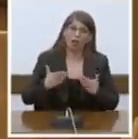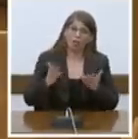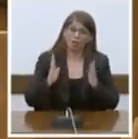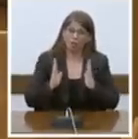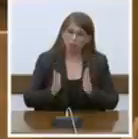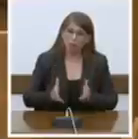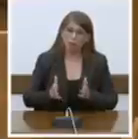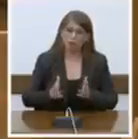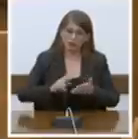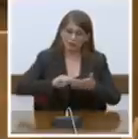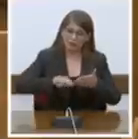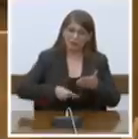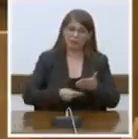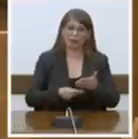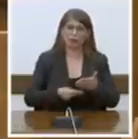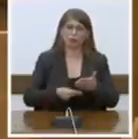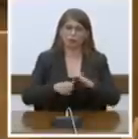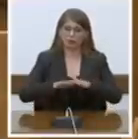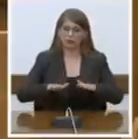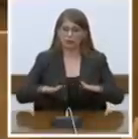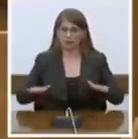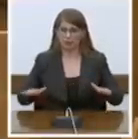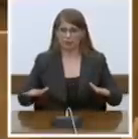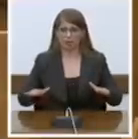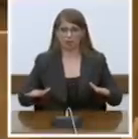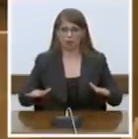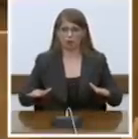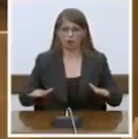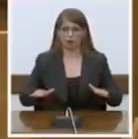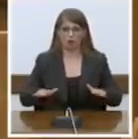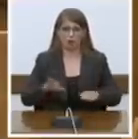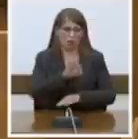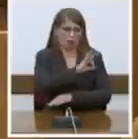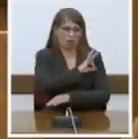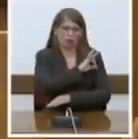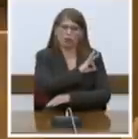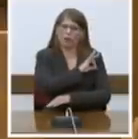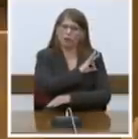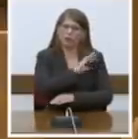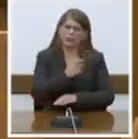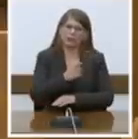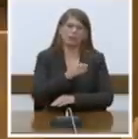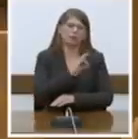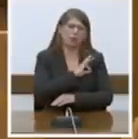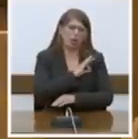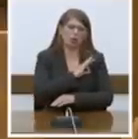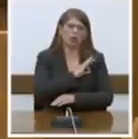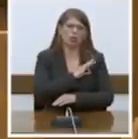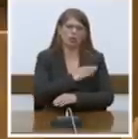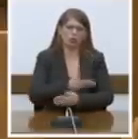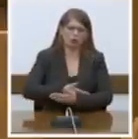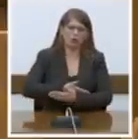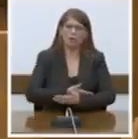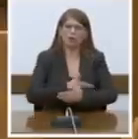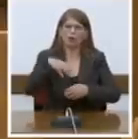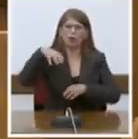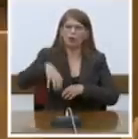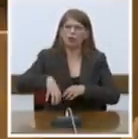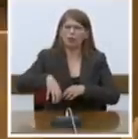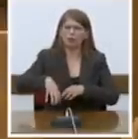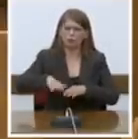να γράψουν τα παιδιά τους στο βρεφονηπιακό σταθμό ή στον νηπιαγωγείο της γειτονιάς. Είμαστε